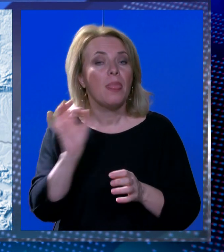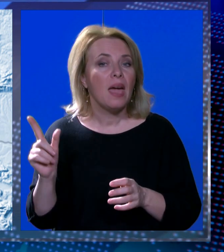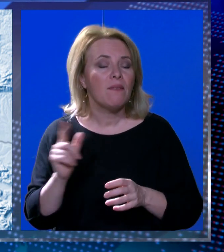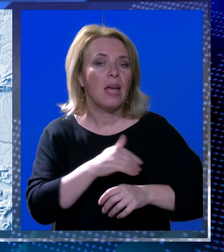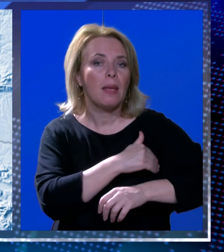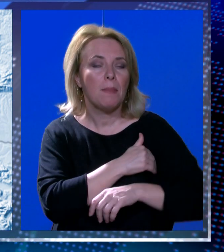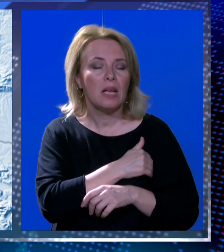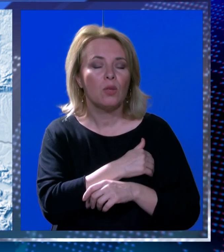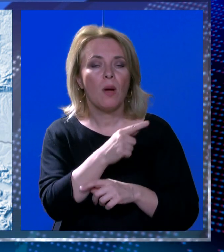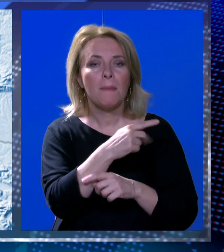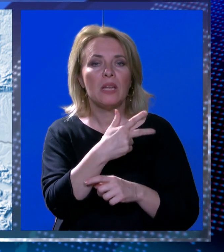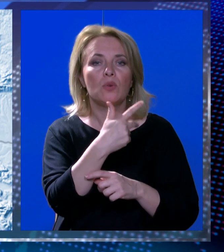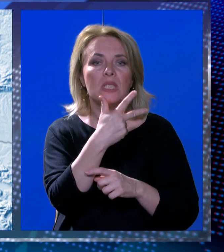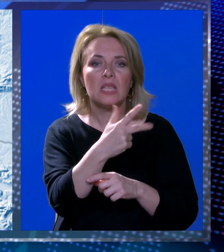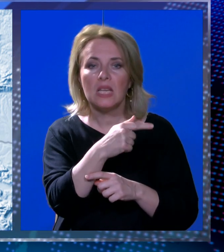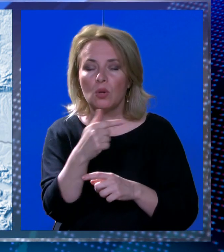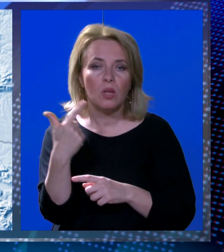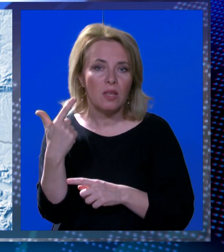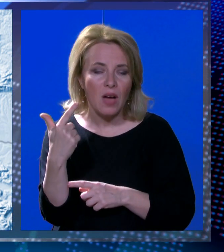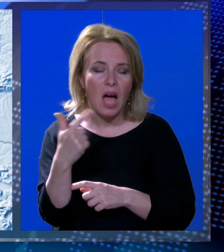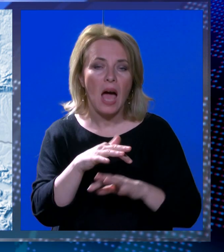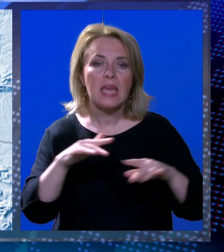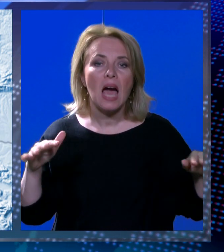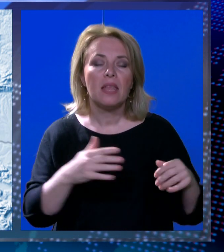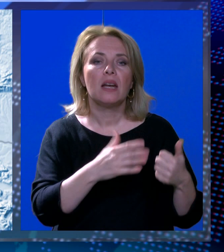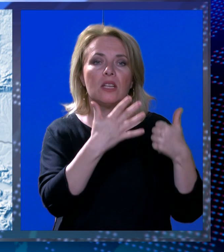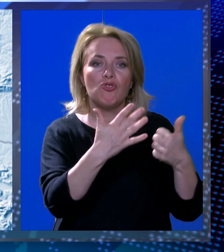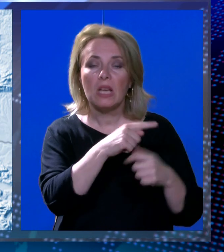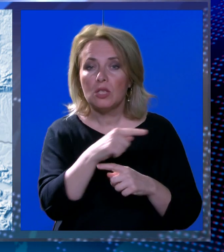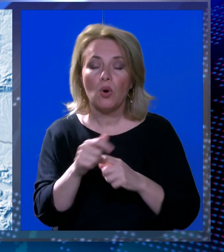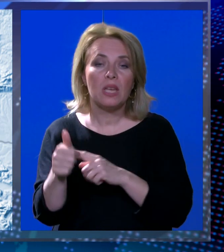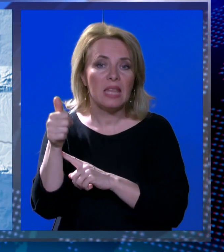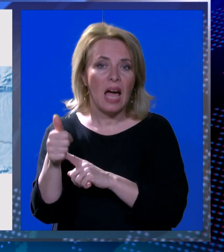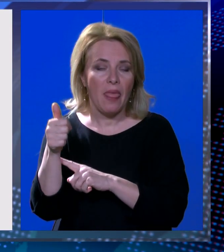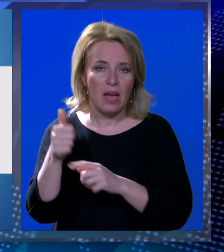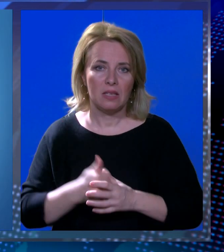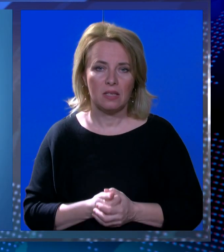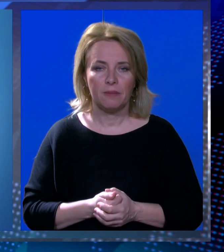Najviša dnevna temperatura između -3 i 2, na Jadranu od 6 do 11.